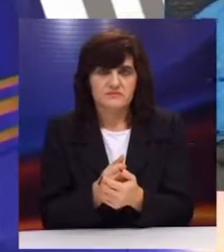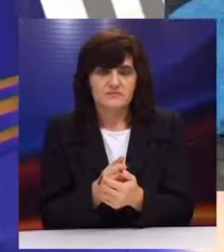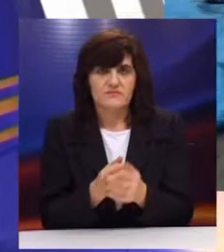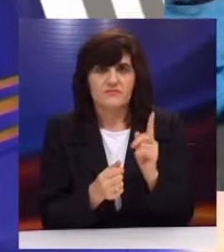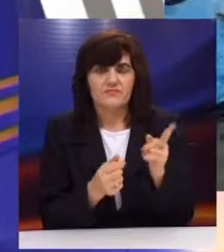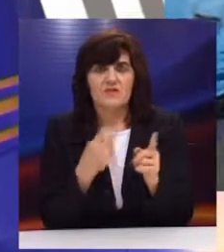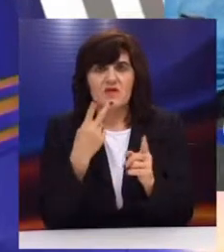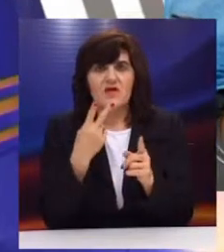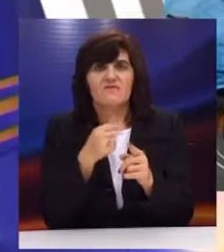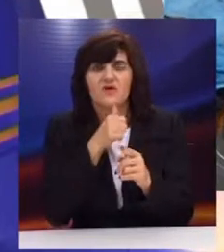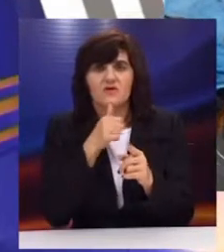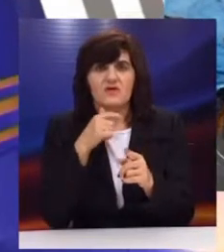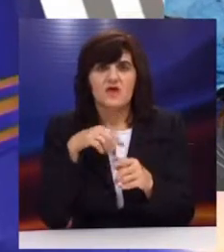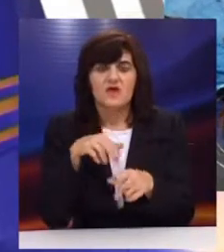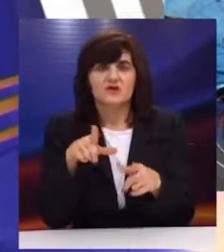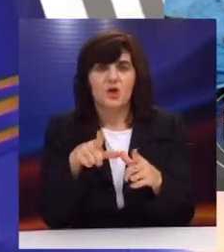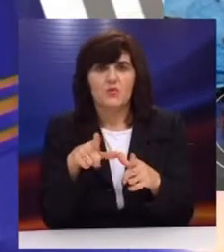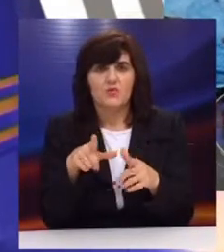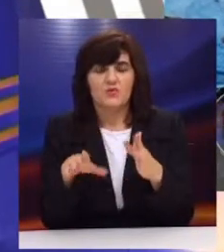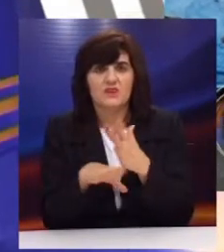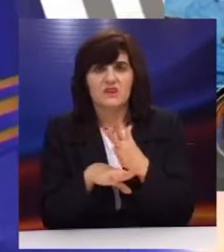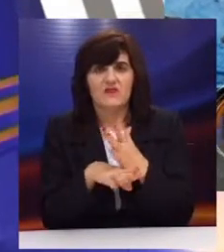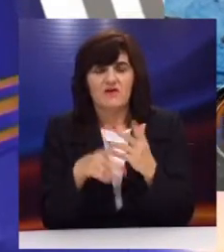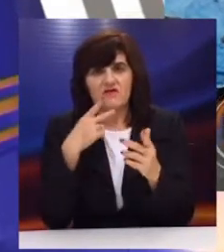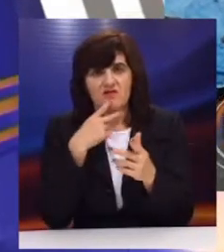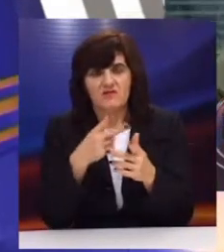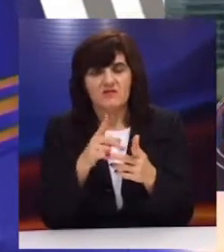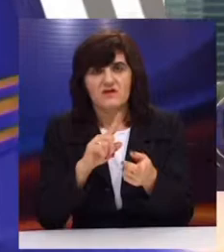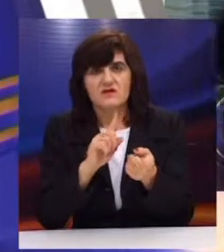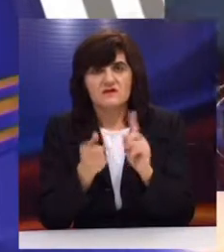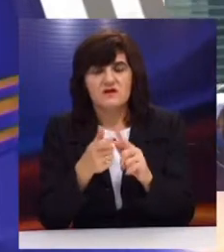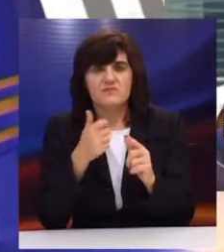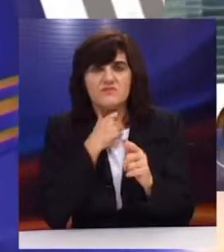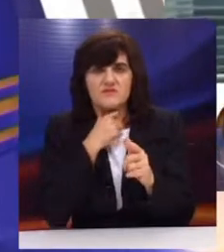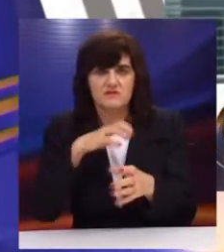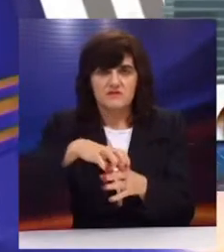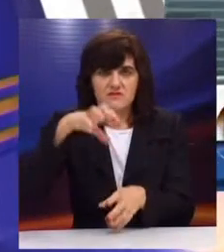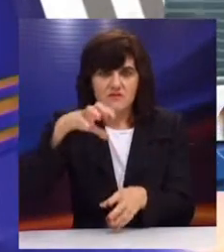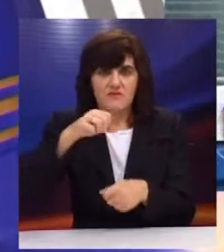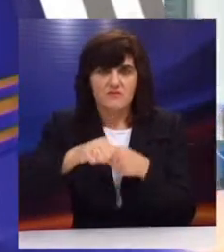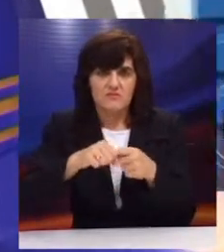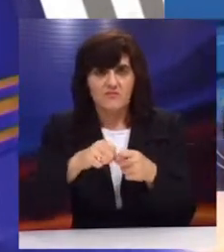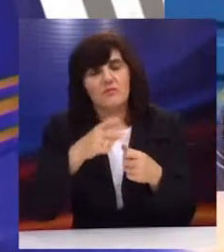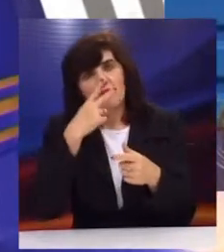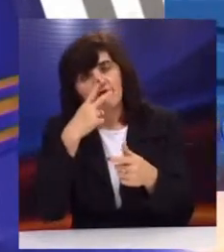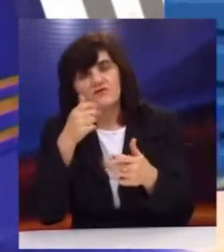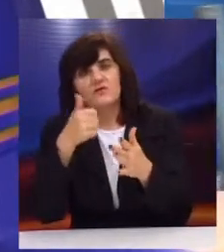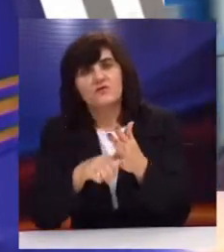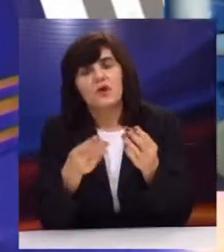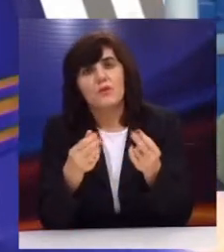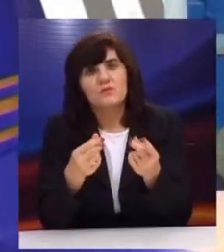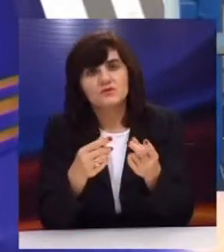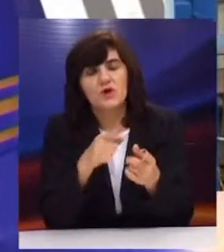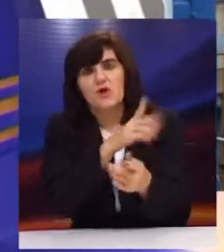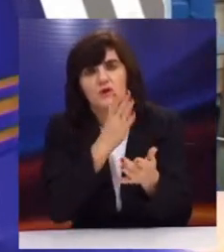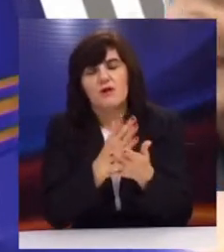Veronika Toldi došla je u drvaru, ali ne da kupi ogrev, nego da zameni butan bocu. Veronika kaže da je 8 kubika drva i 2 tone uglja